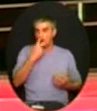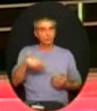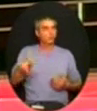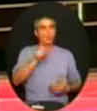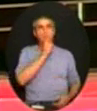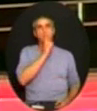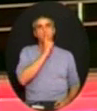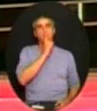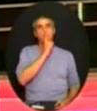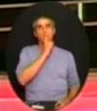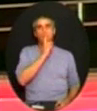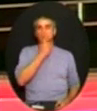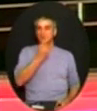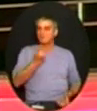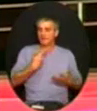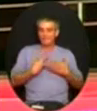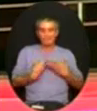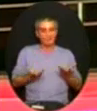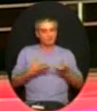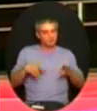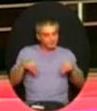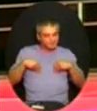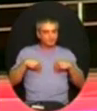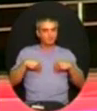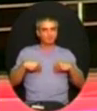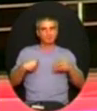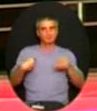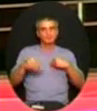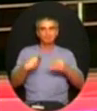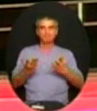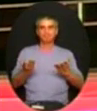השתיקה, ואת חוסר הנכונות,